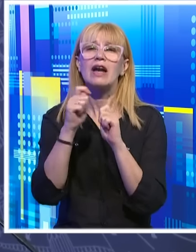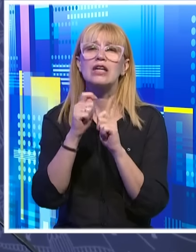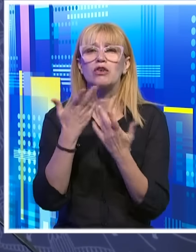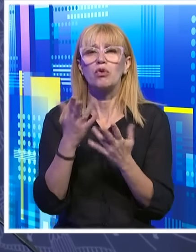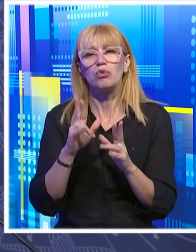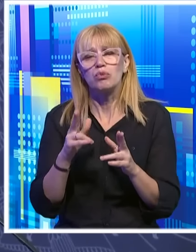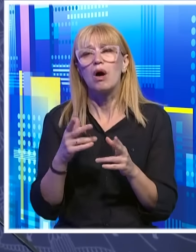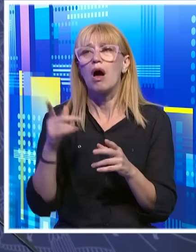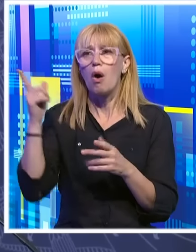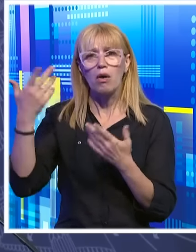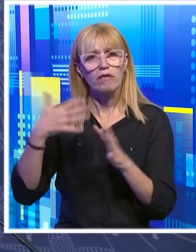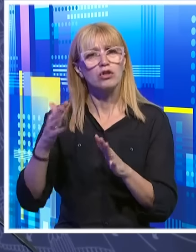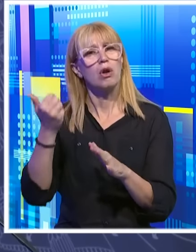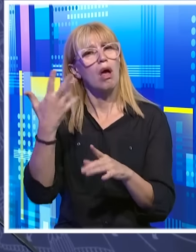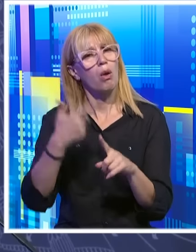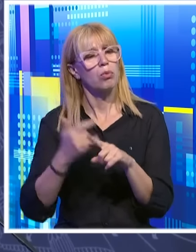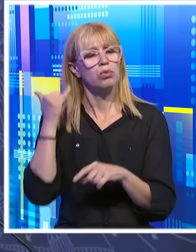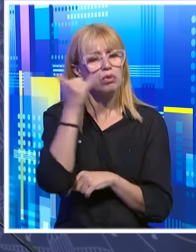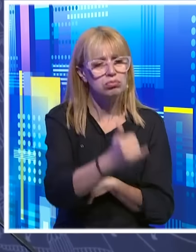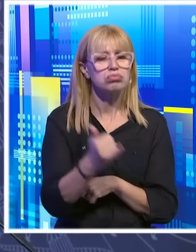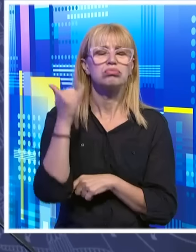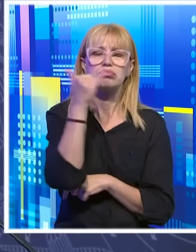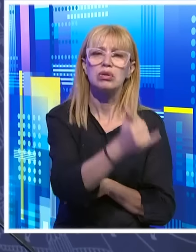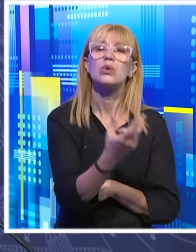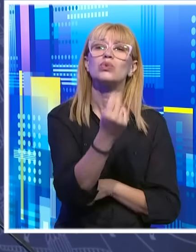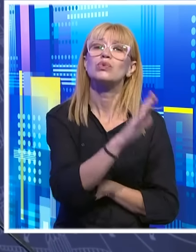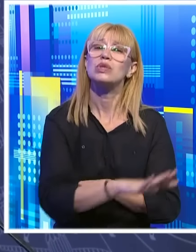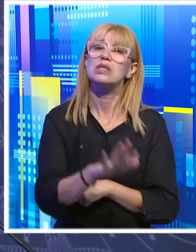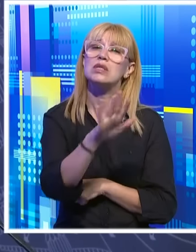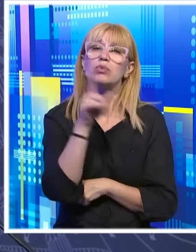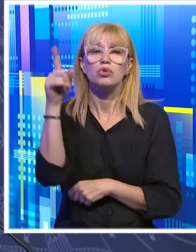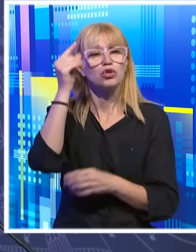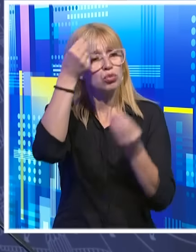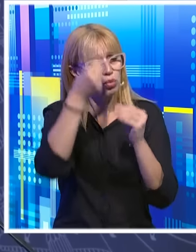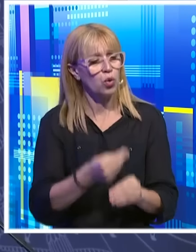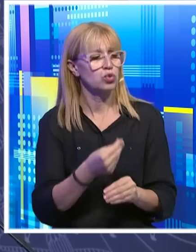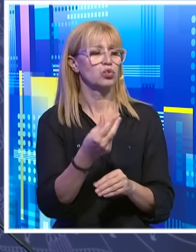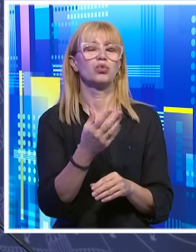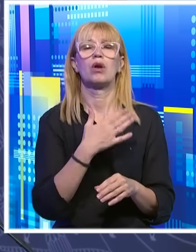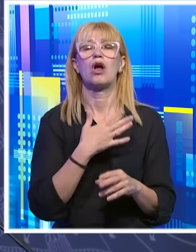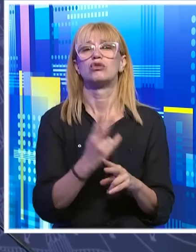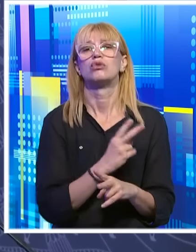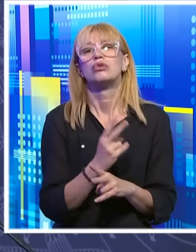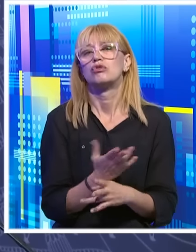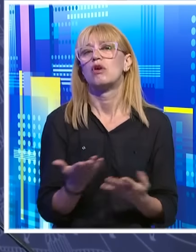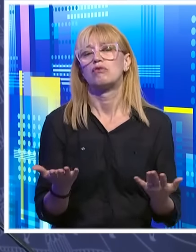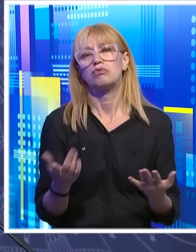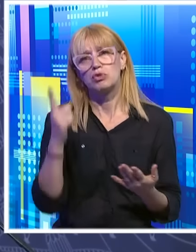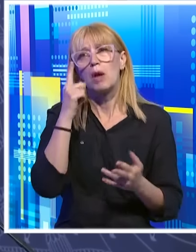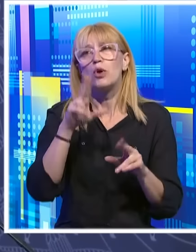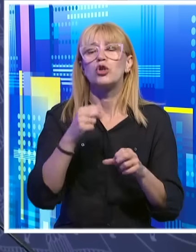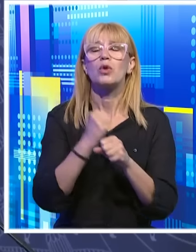ne u Beograd, u više navrata, čime je pokazala poštovanje prema našoj zemlji i znam da bismo mogli dobro da